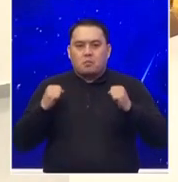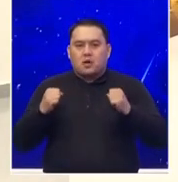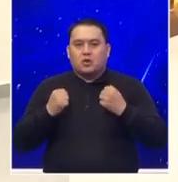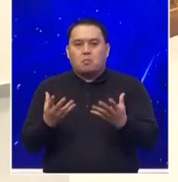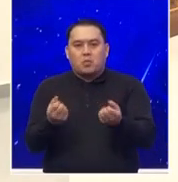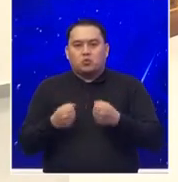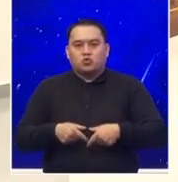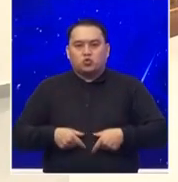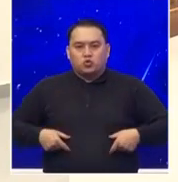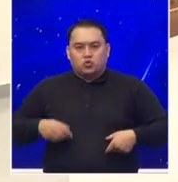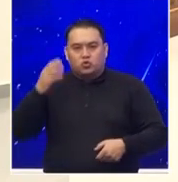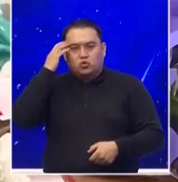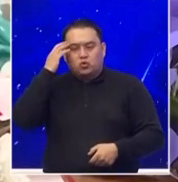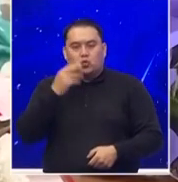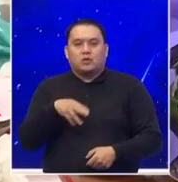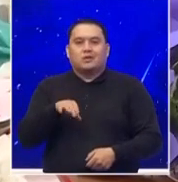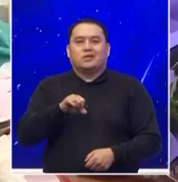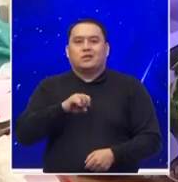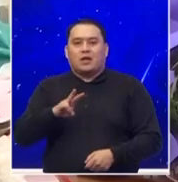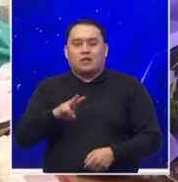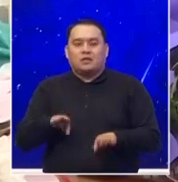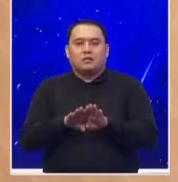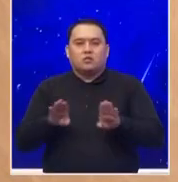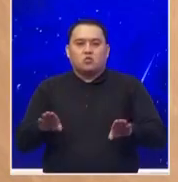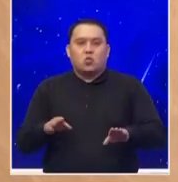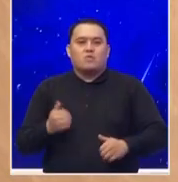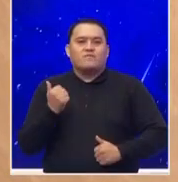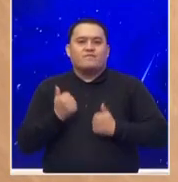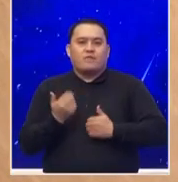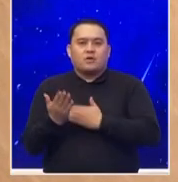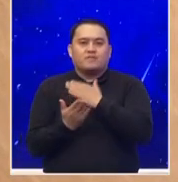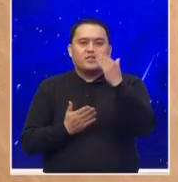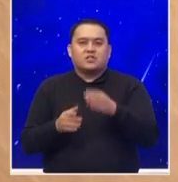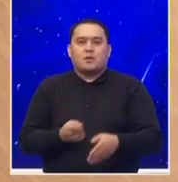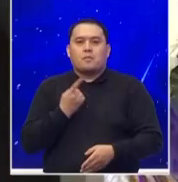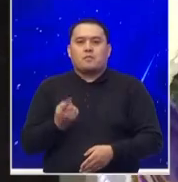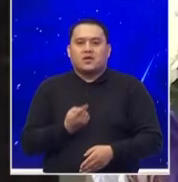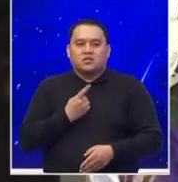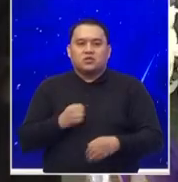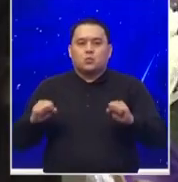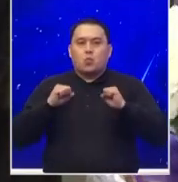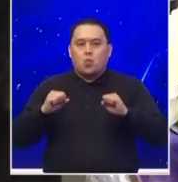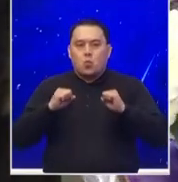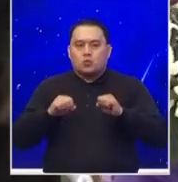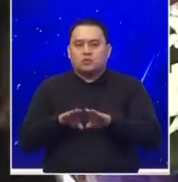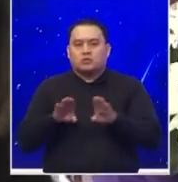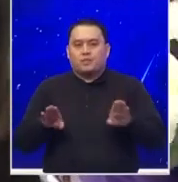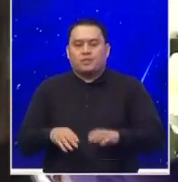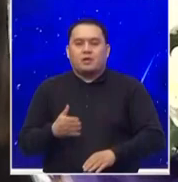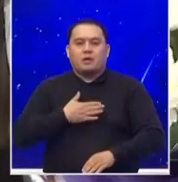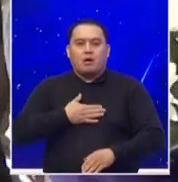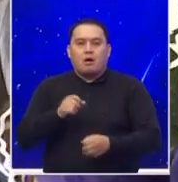получила черный пояс, первый дан, что в карате приравнивается к престижному званию мастера спорта. 11 лет занимаюсь карате,